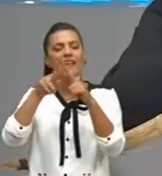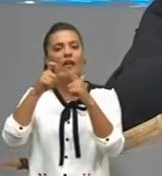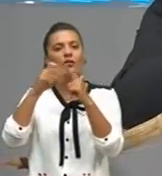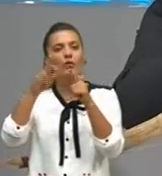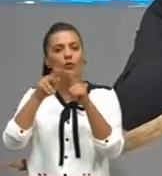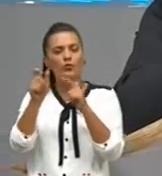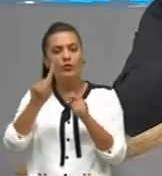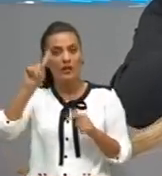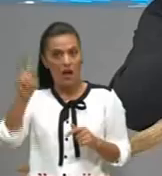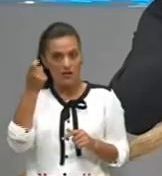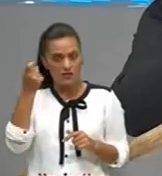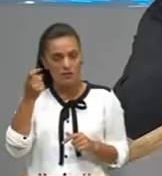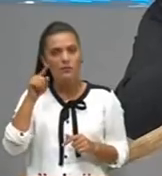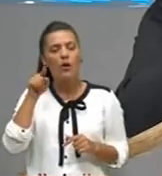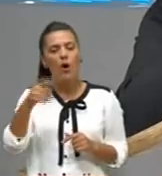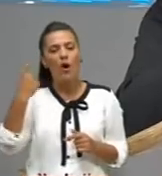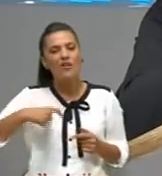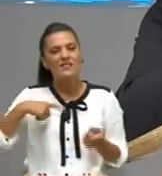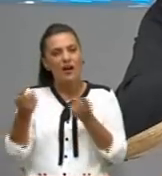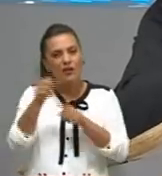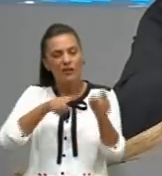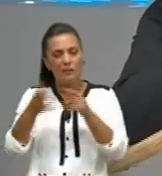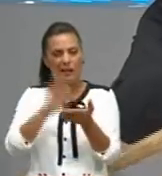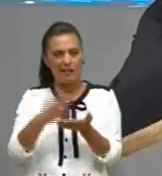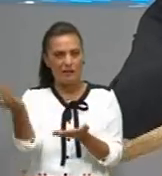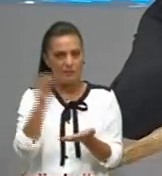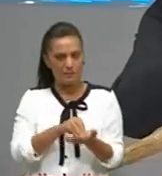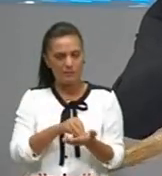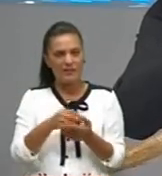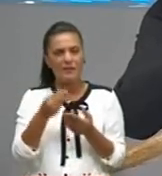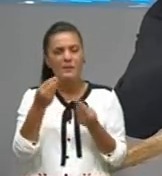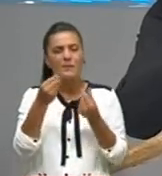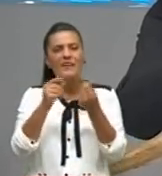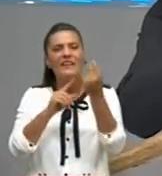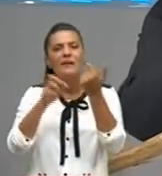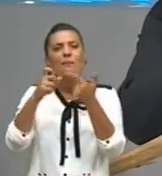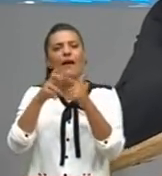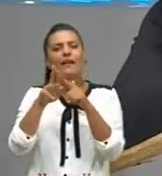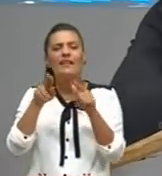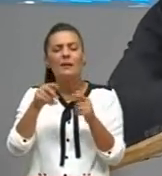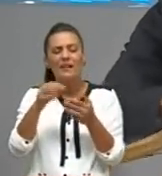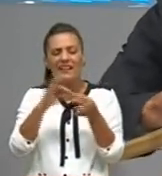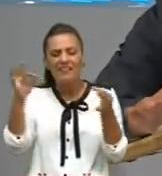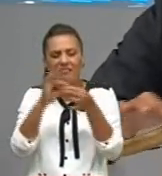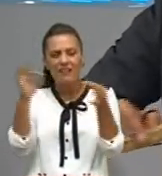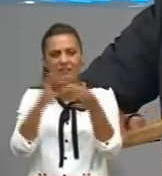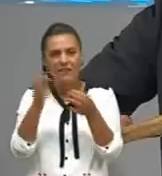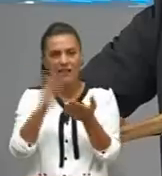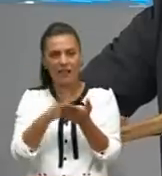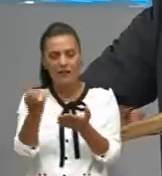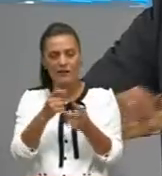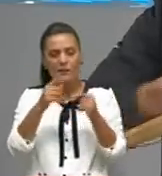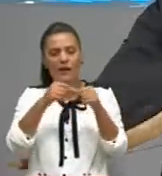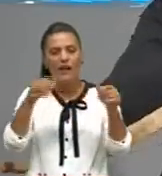tendonu keşfedilmiş. Tabii o özel yöntemlerle elde ediliyor. İpek gibi böyle lif lif elde edilir. Şuraya yapıştırılıyor bakın